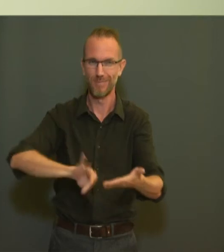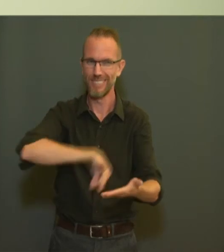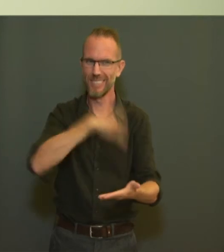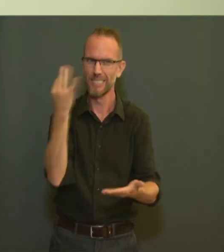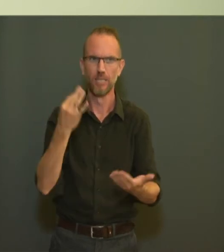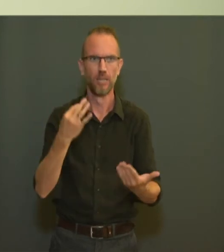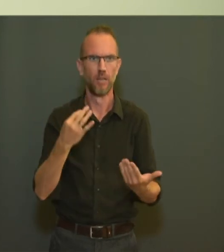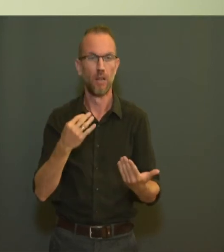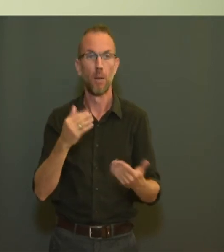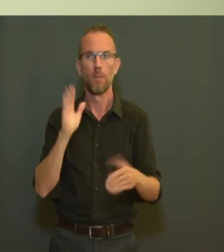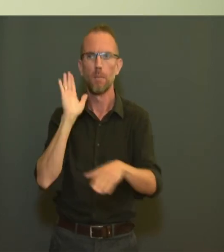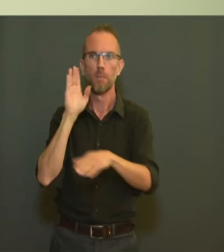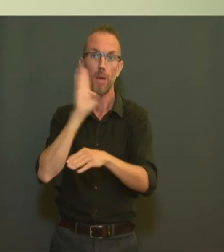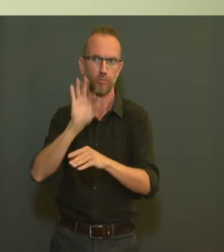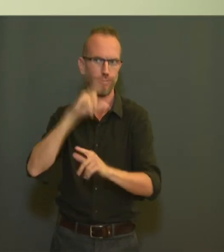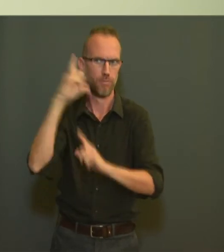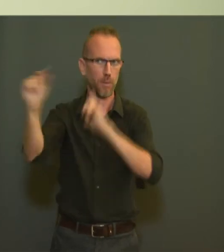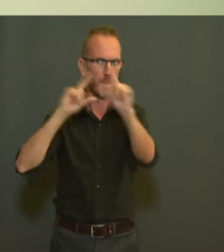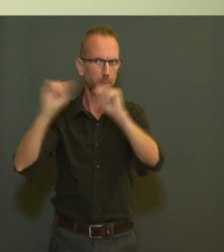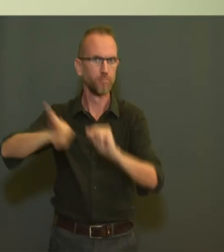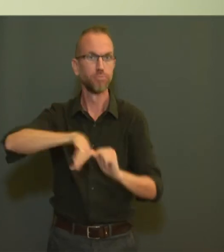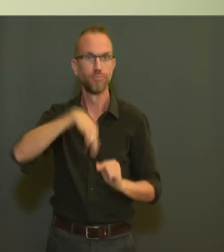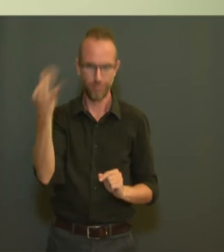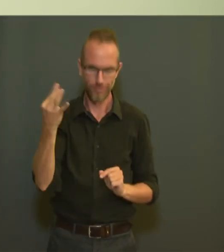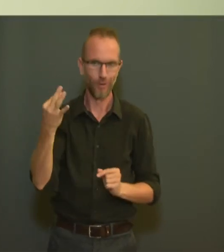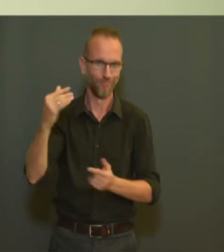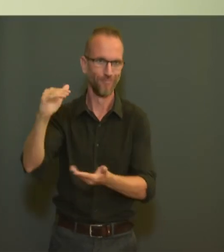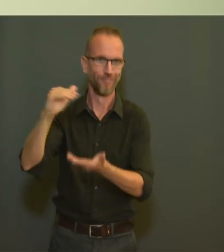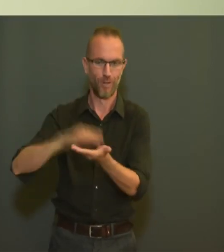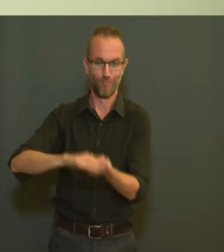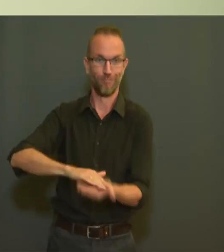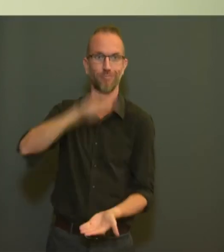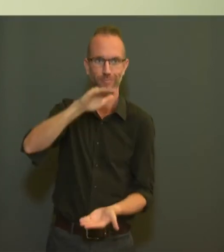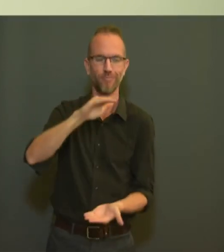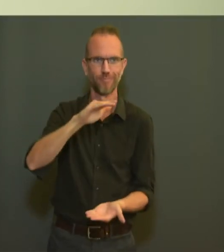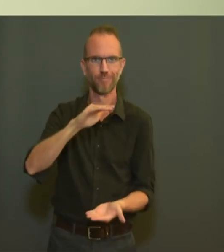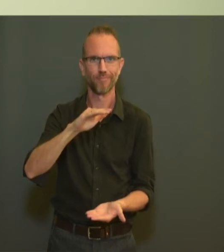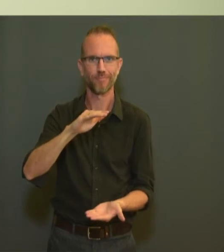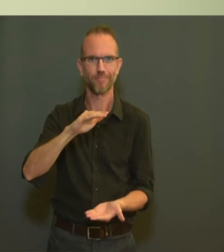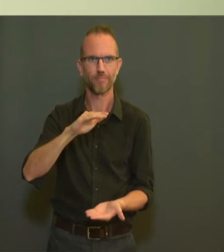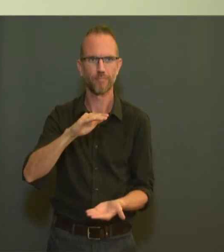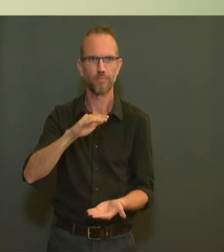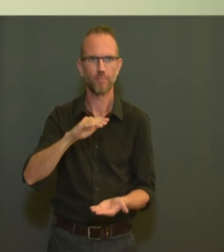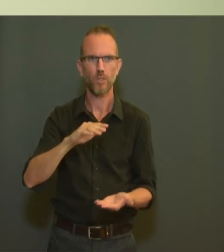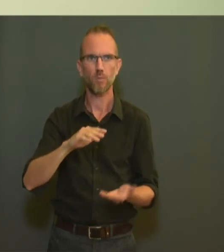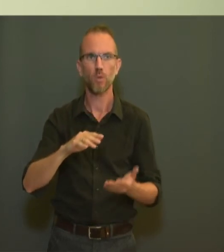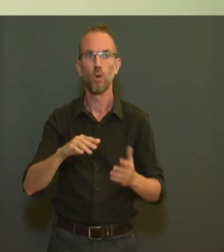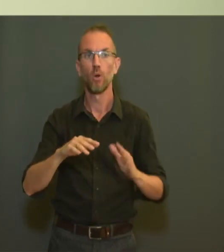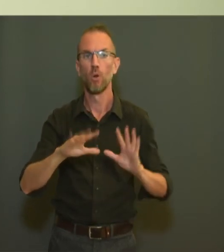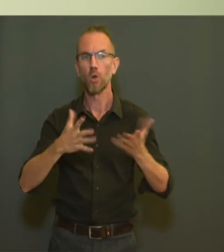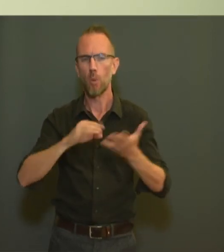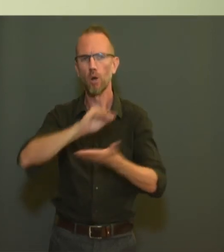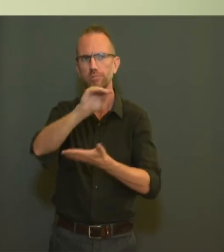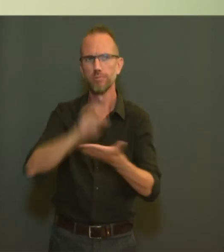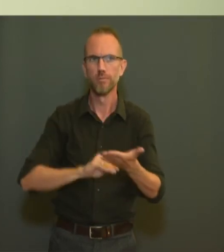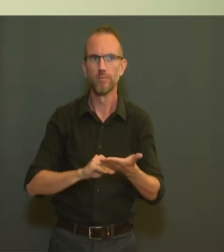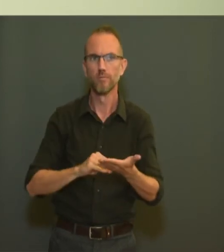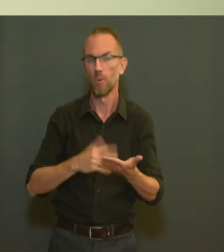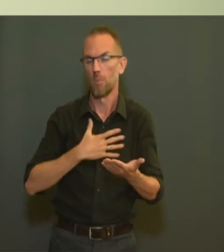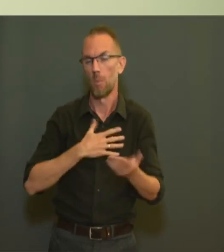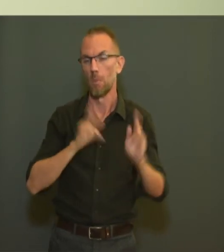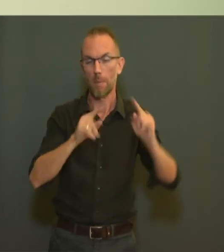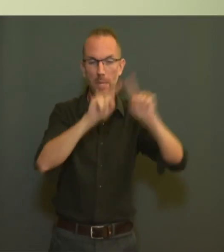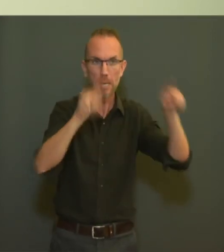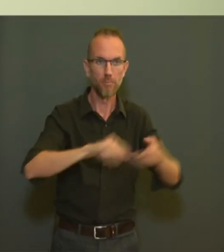l'étranger. Ces documents PLF sont disponibles sous forme papier, sont essentiellement, et je dirais